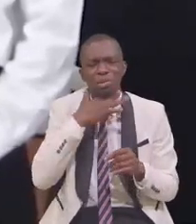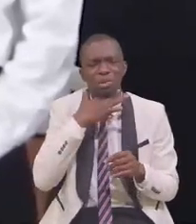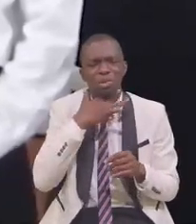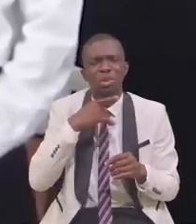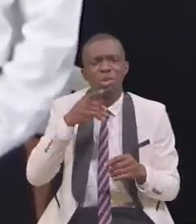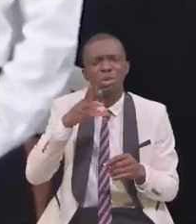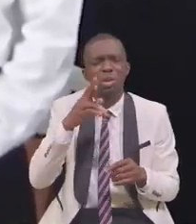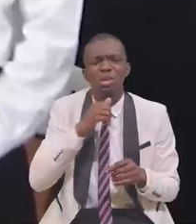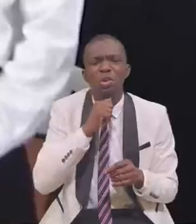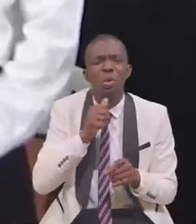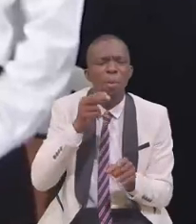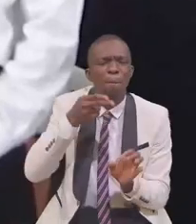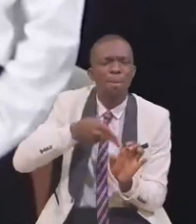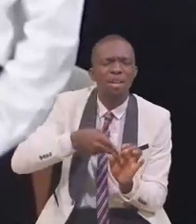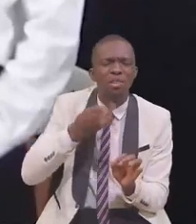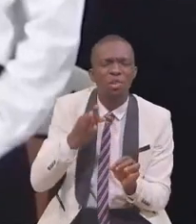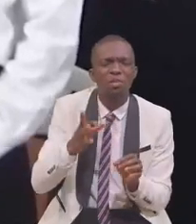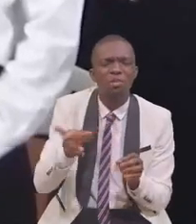pollution souillue,